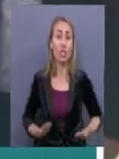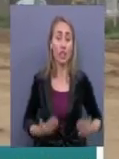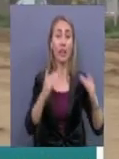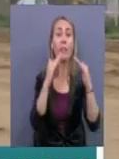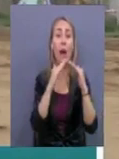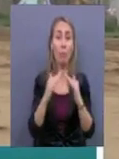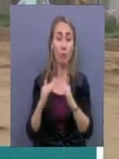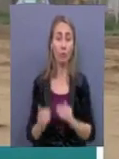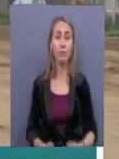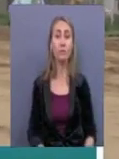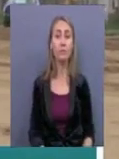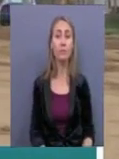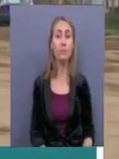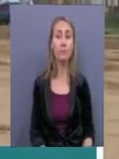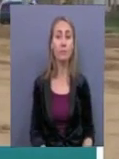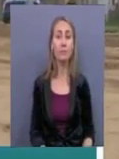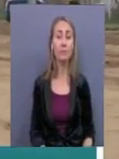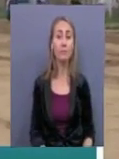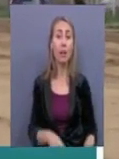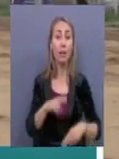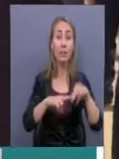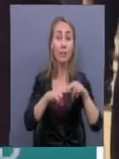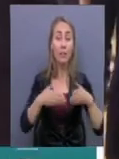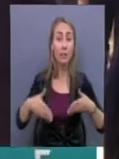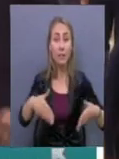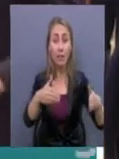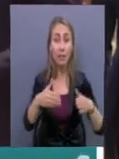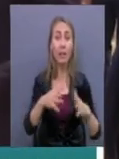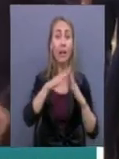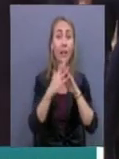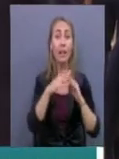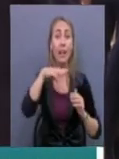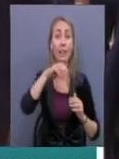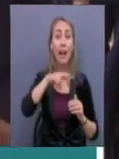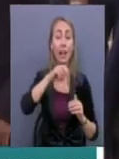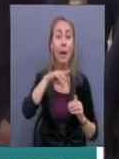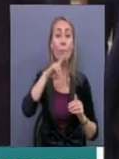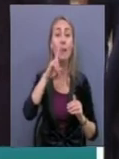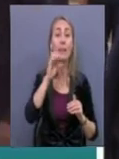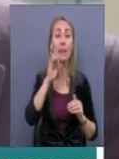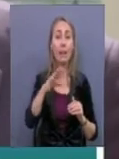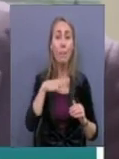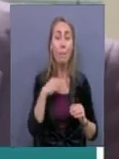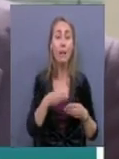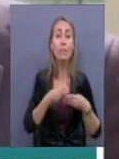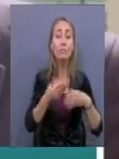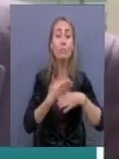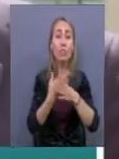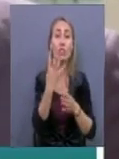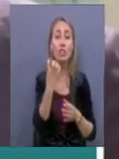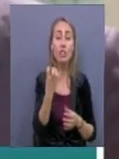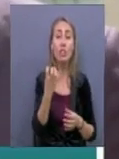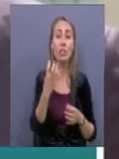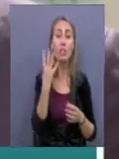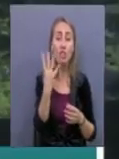деп. Талапкер ауылындағы мына жол құрылысына 4,5 миллиард теңге қаржы бөлініпті. 14,5 шақырым сапалы жол ауыл шеті мен нөмір 3-ші